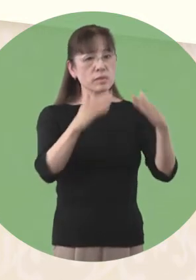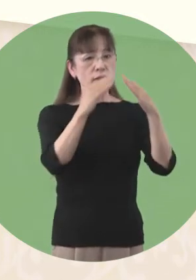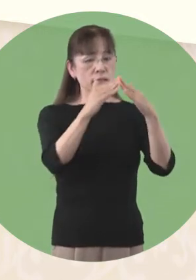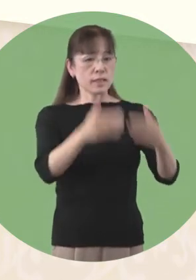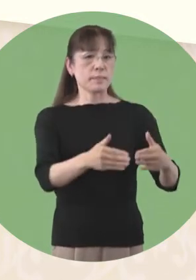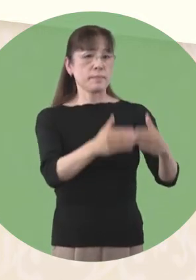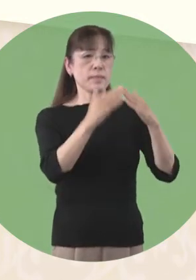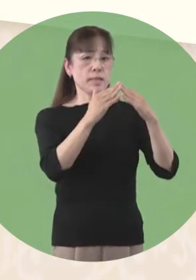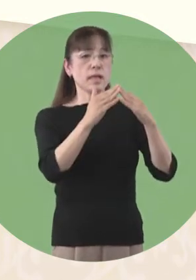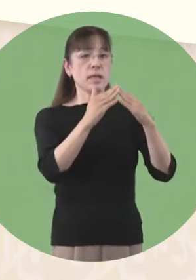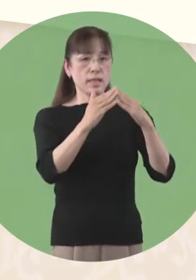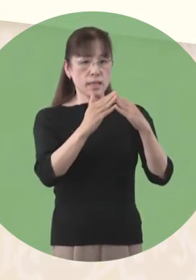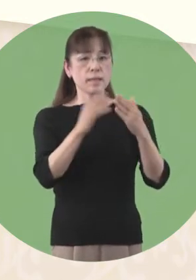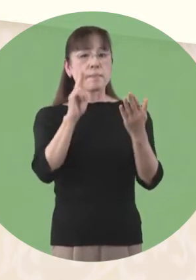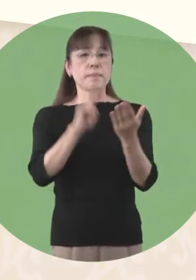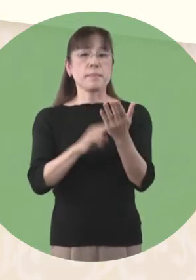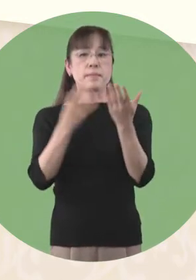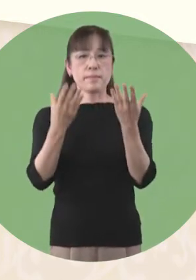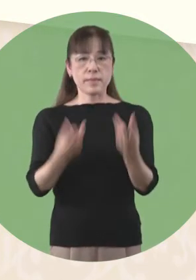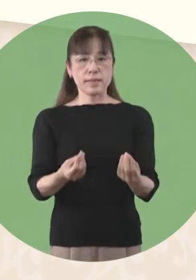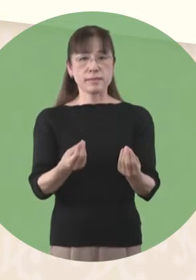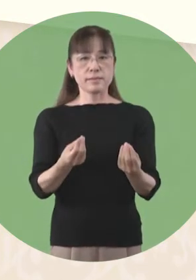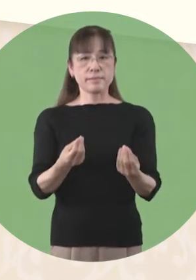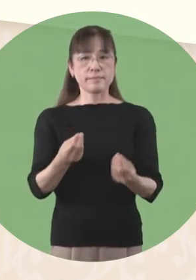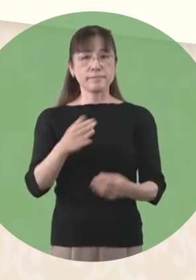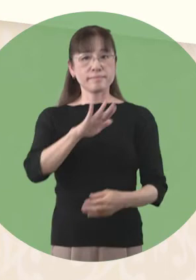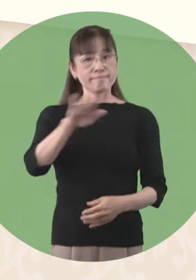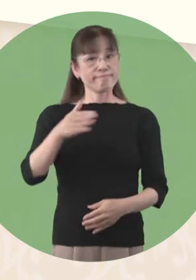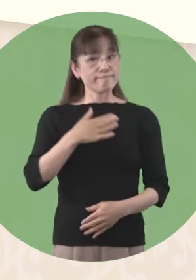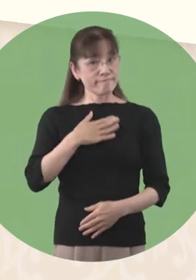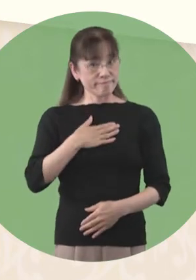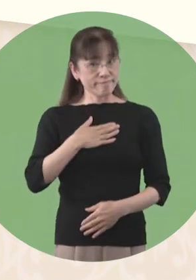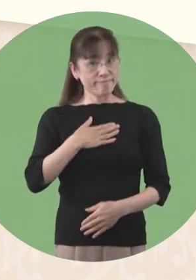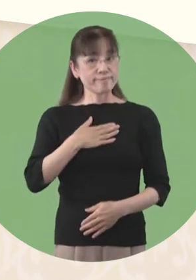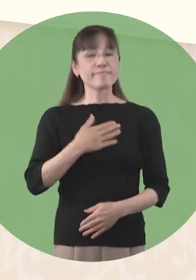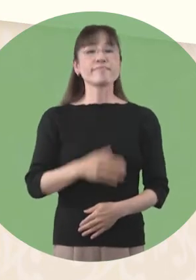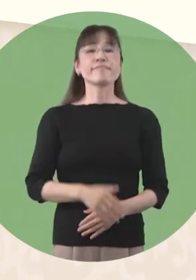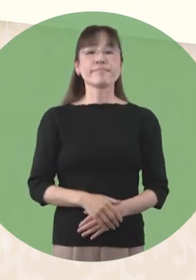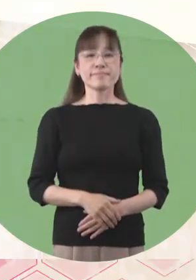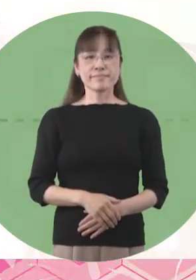足した日に合わせて制定されたんじゃ。知っておったかの。